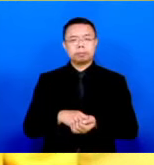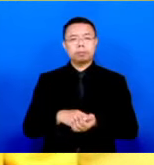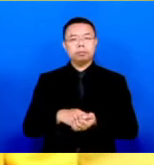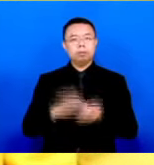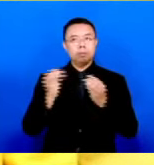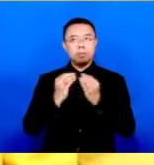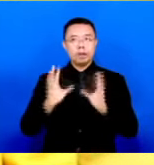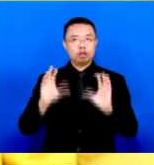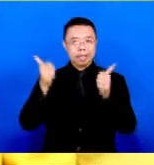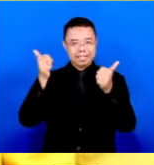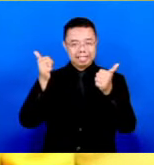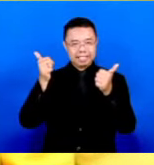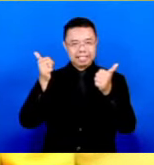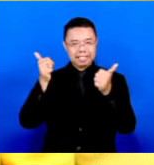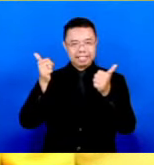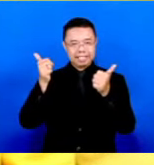menyukseskan